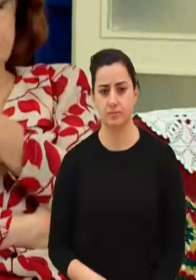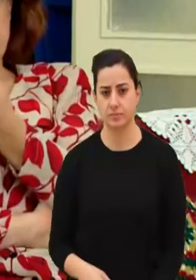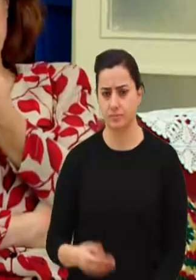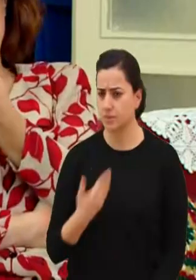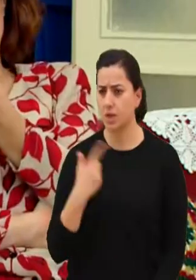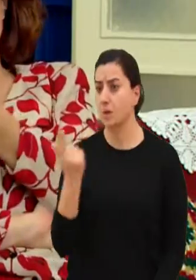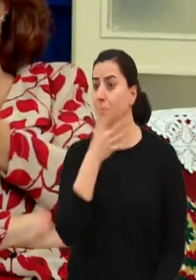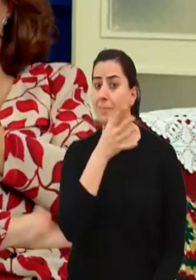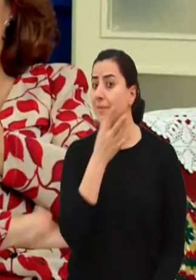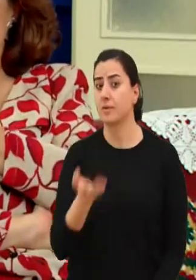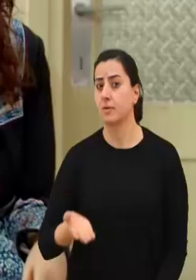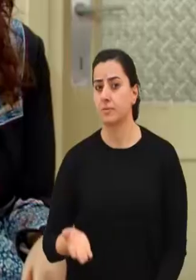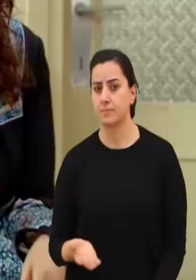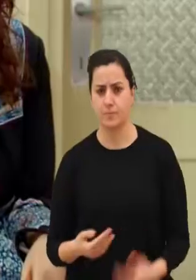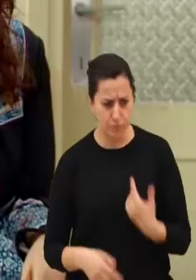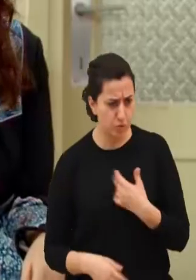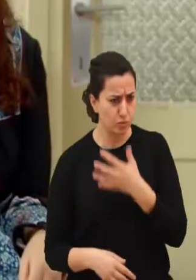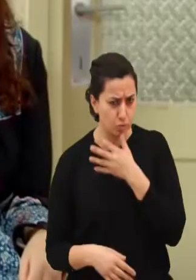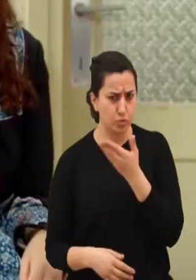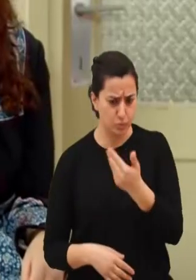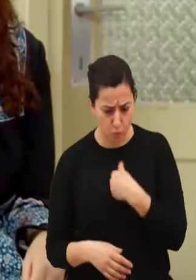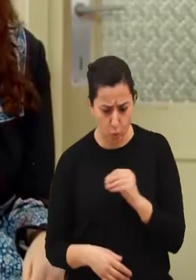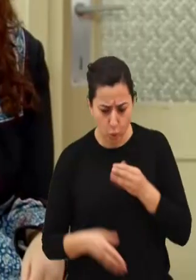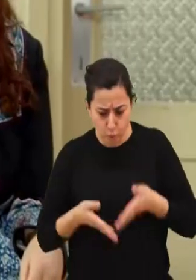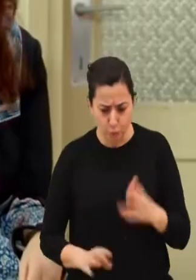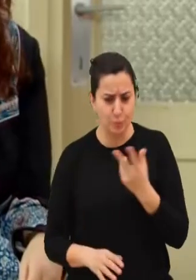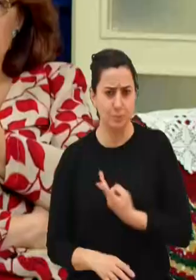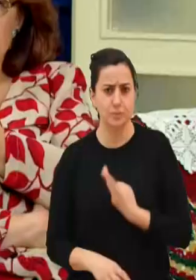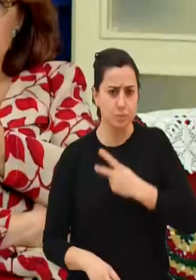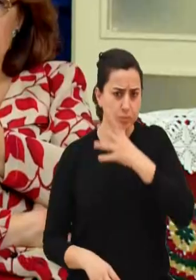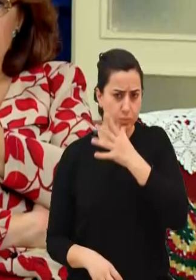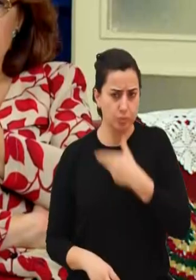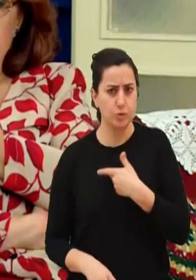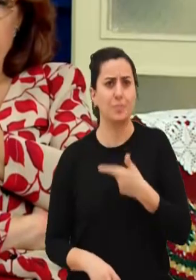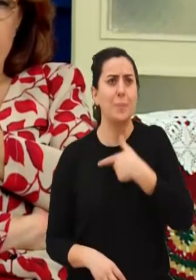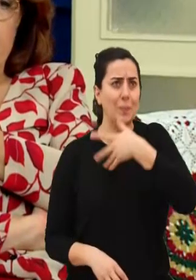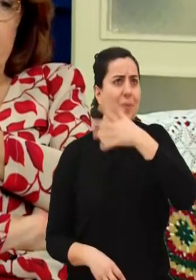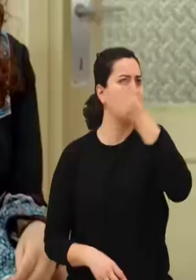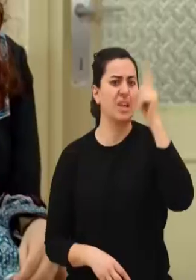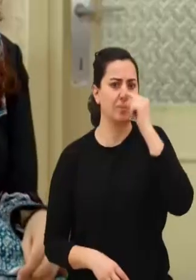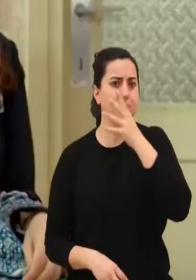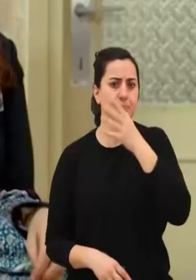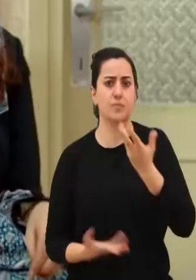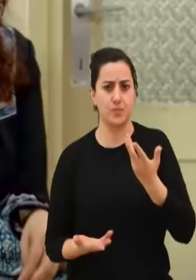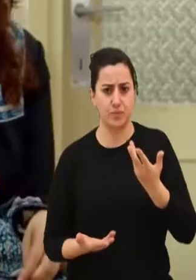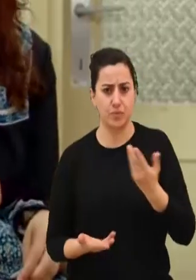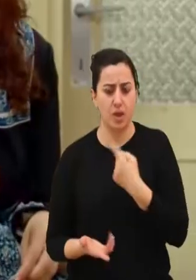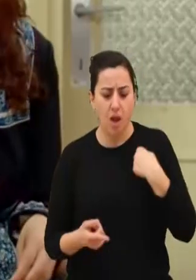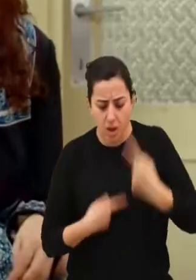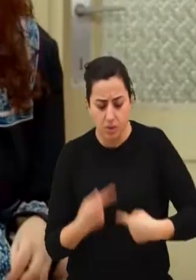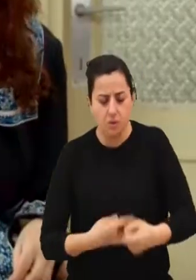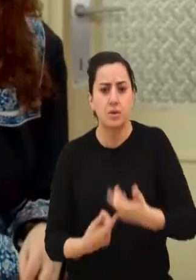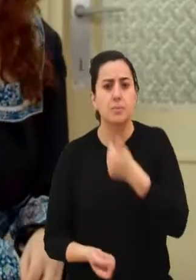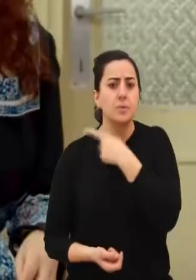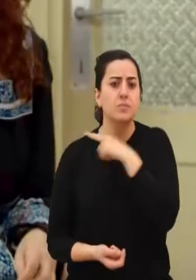bu kadar emin olabiliyorsun Rukiye anne? Eminim çünkü o benim çocuğum, Allah Allah. Ben bilmeyeceğim de kim bilecek? Ay atasında yok, soyunda sopunda